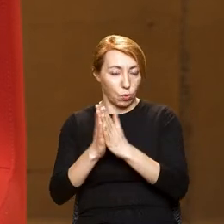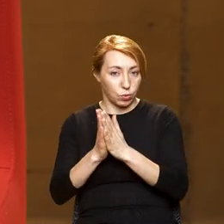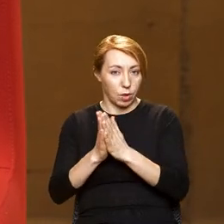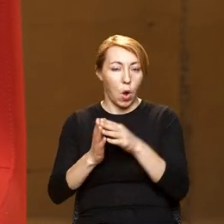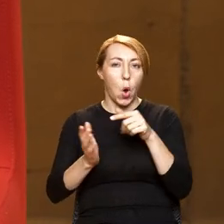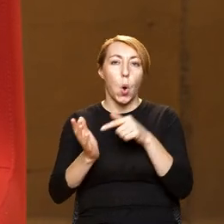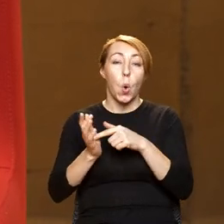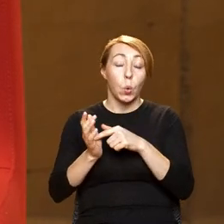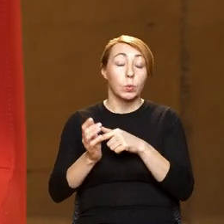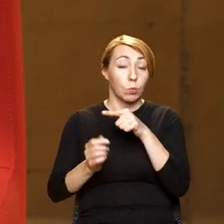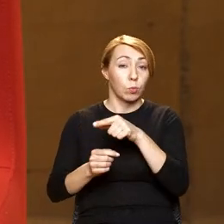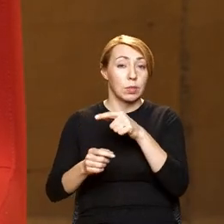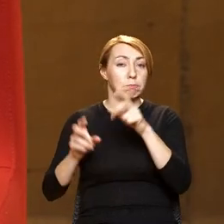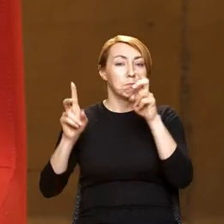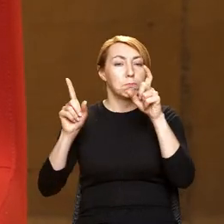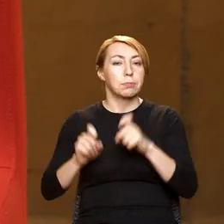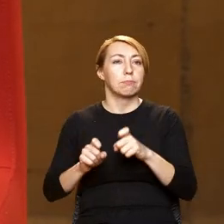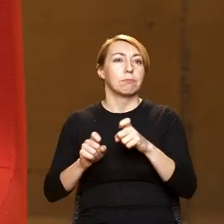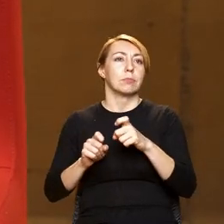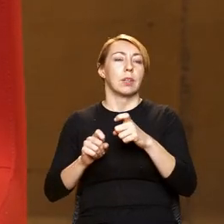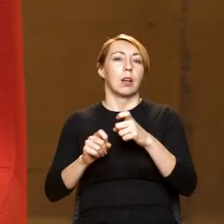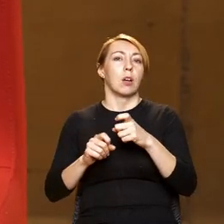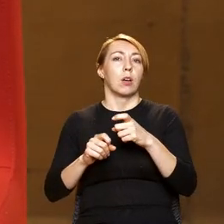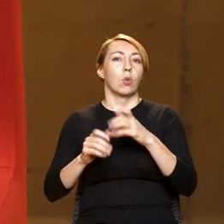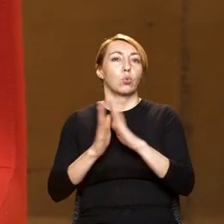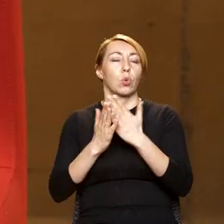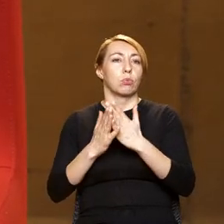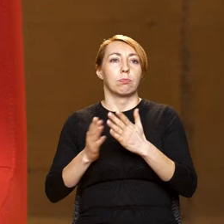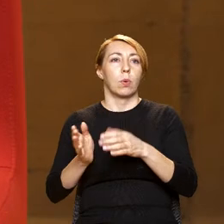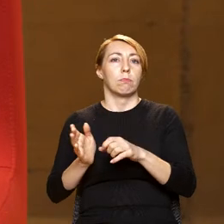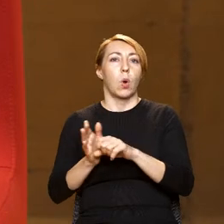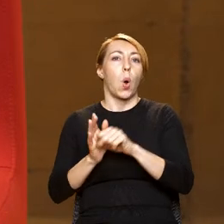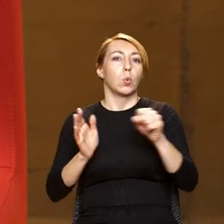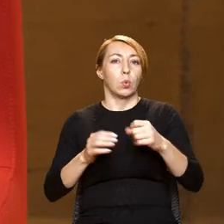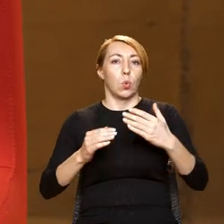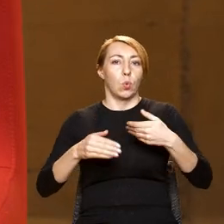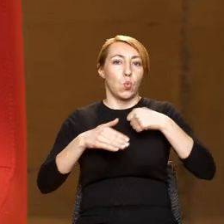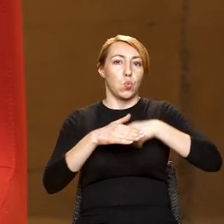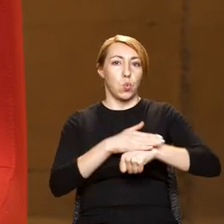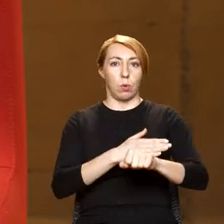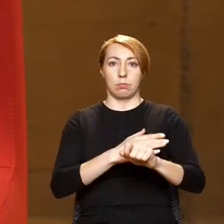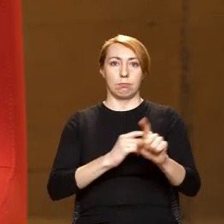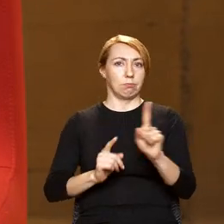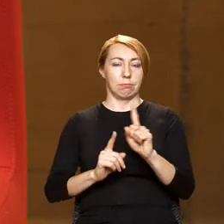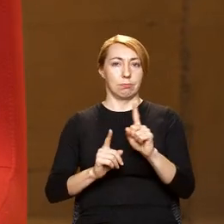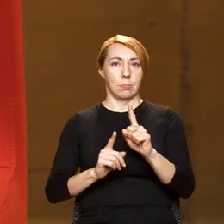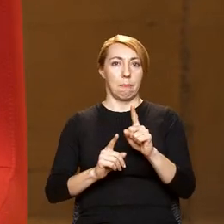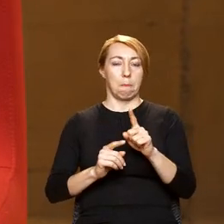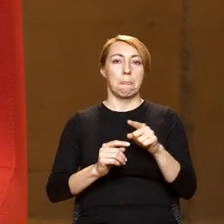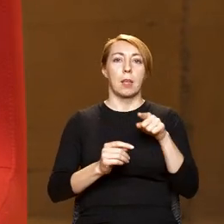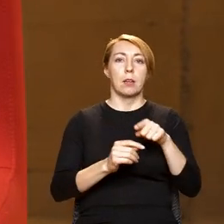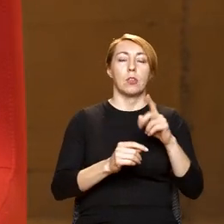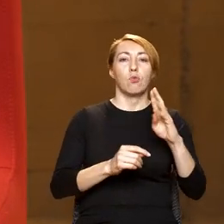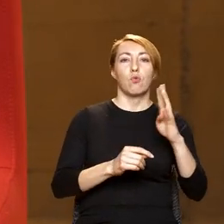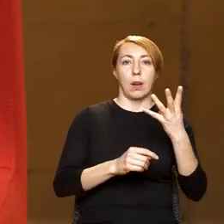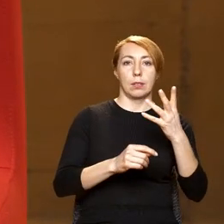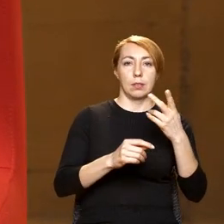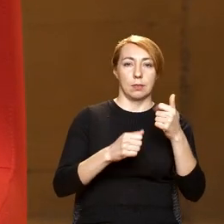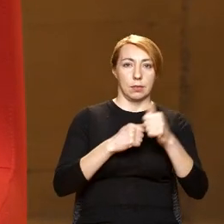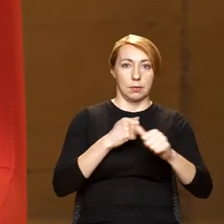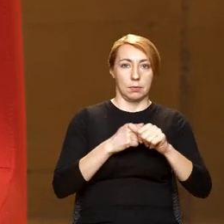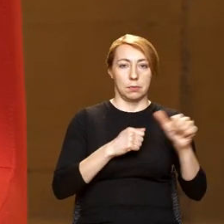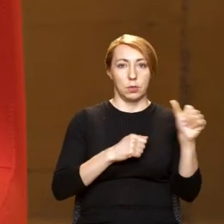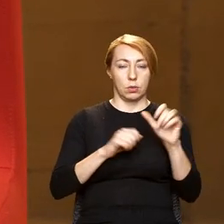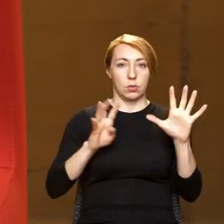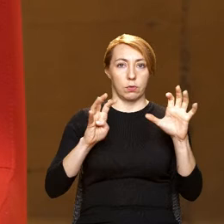zaczyna swoją książkę nie od urodzin, tak jak większość biografii się zaczyna, ale od daty 4